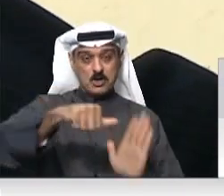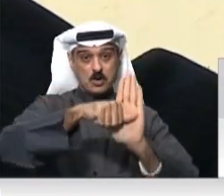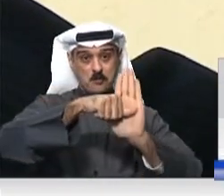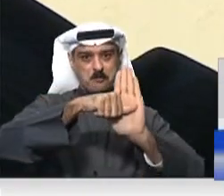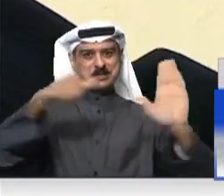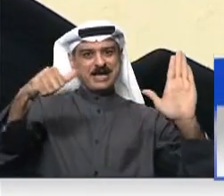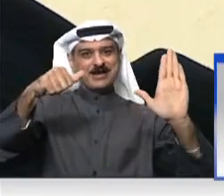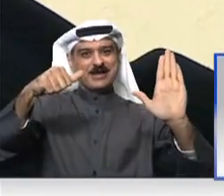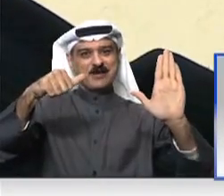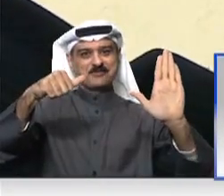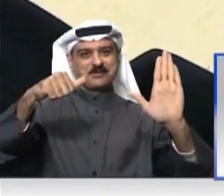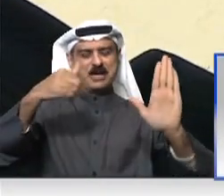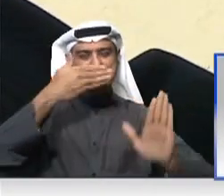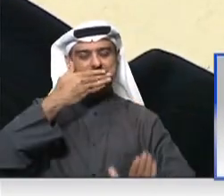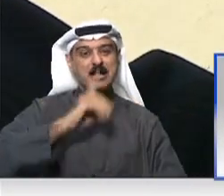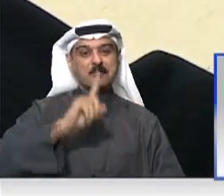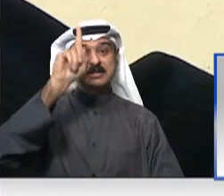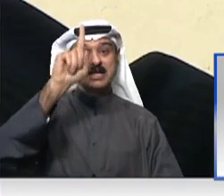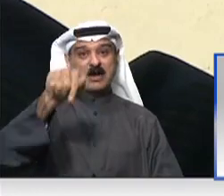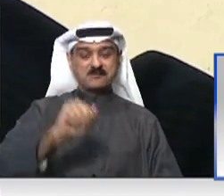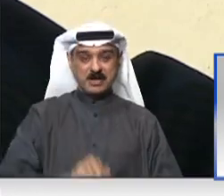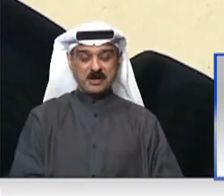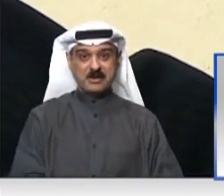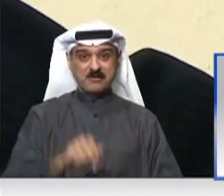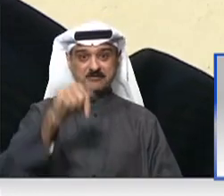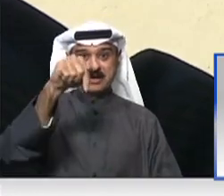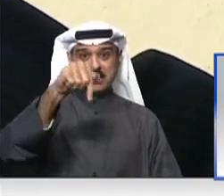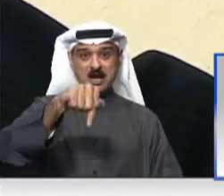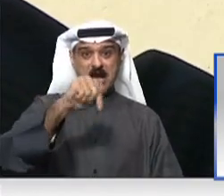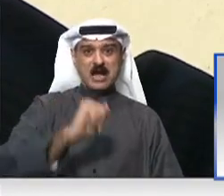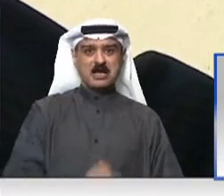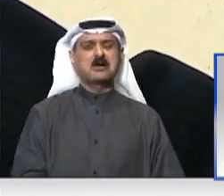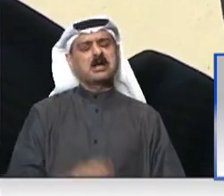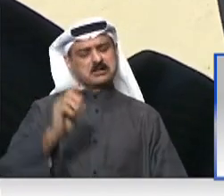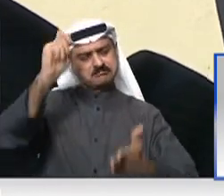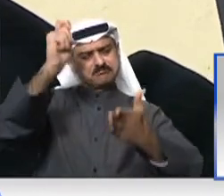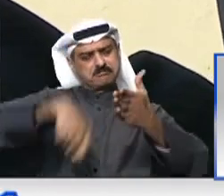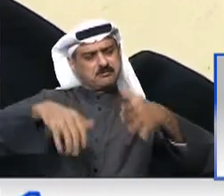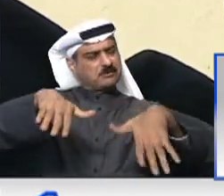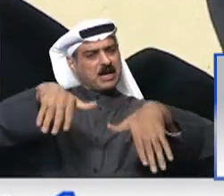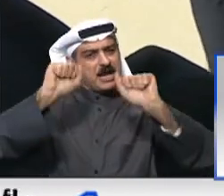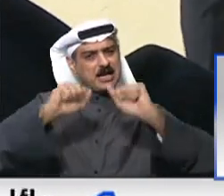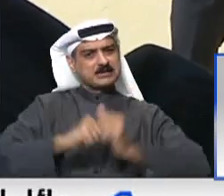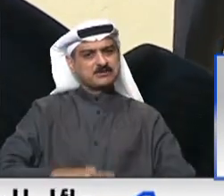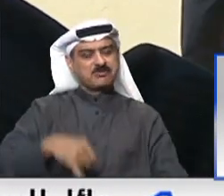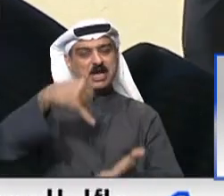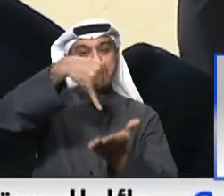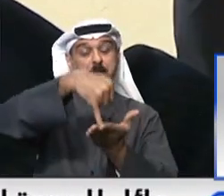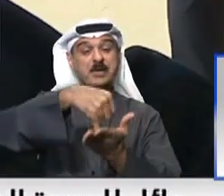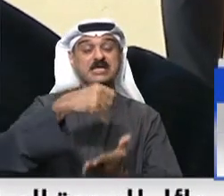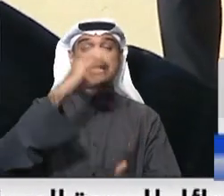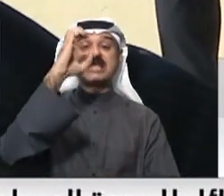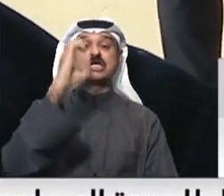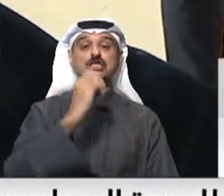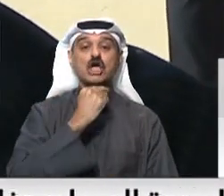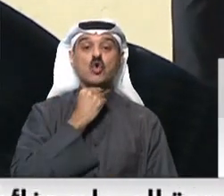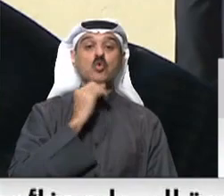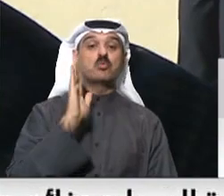النور. اليوم مثل ما احنا موجودين في هذا المشروع المؤسسة، هناك فريق آخر